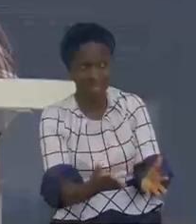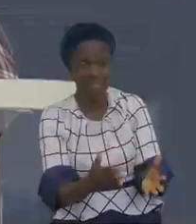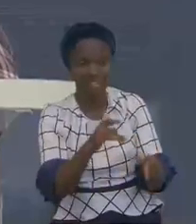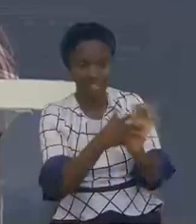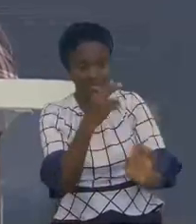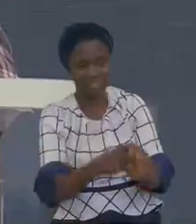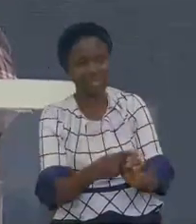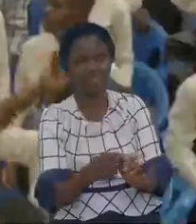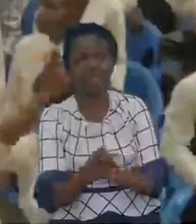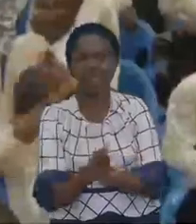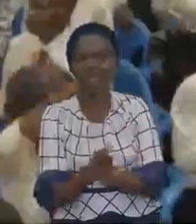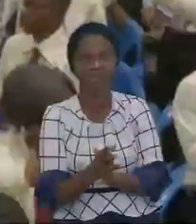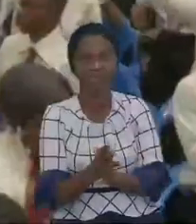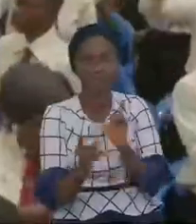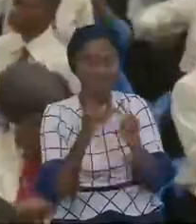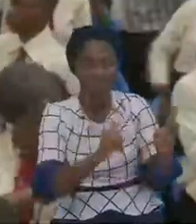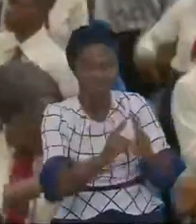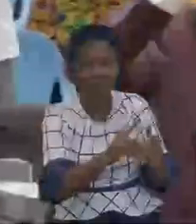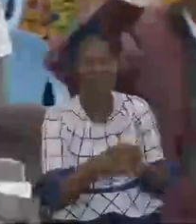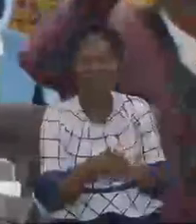Que le ciel t'entende.